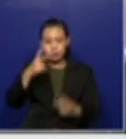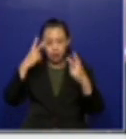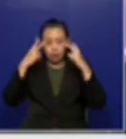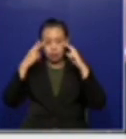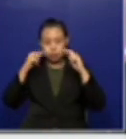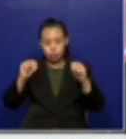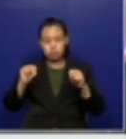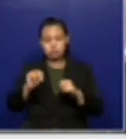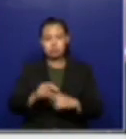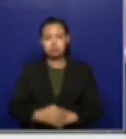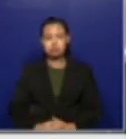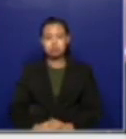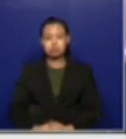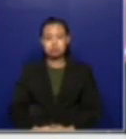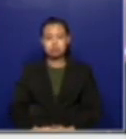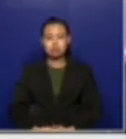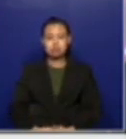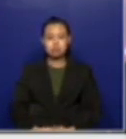ฐมนตรีว่า